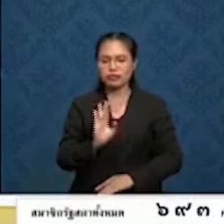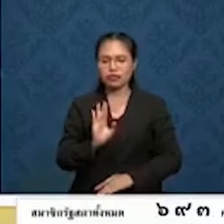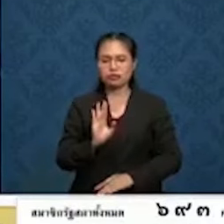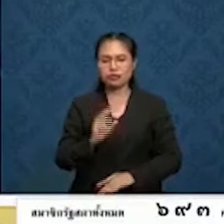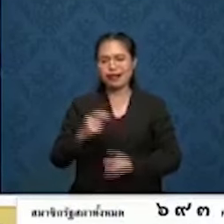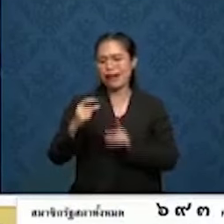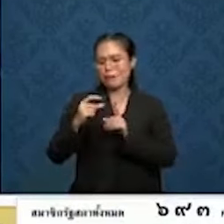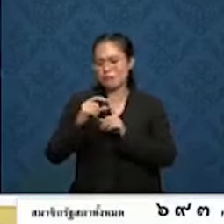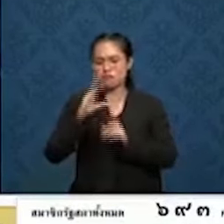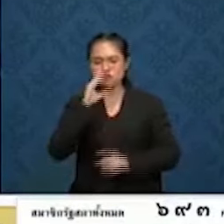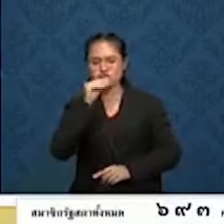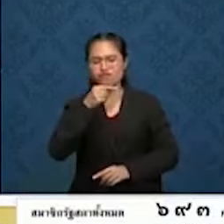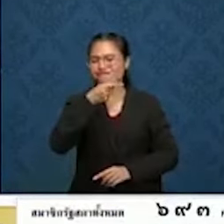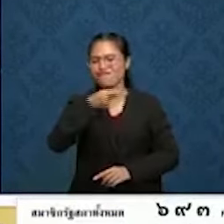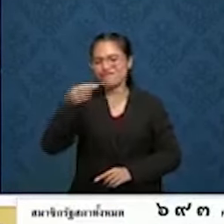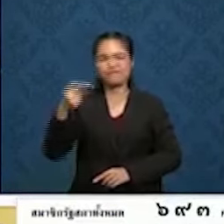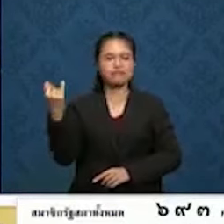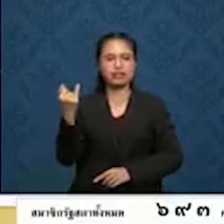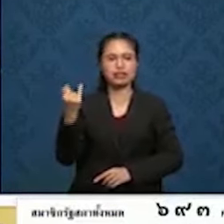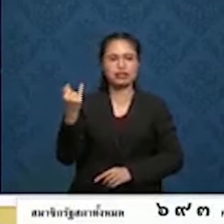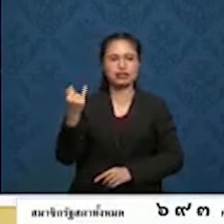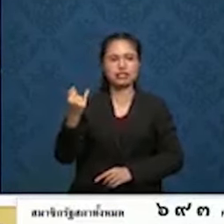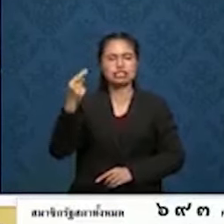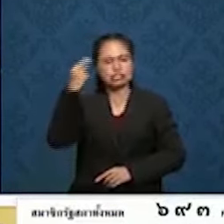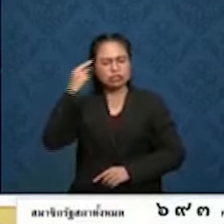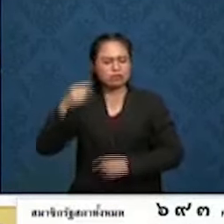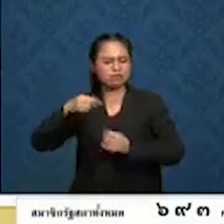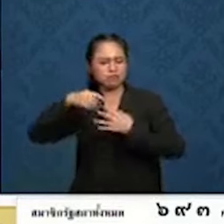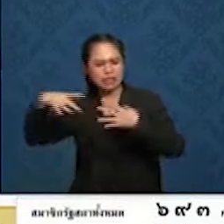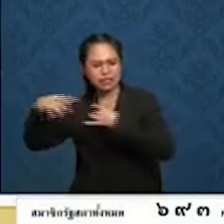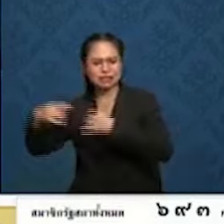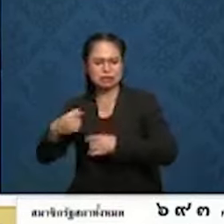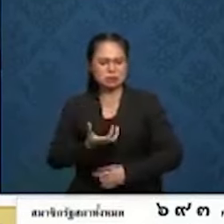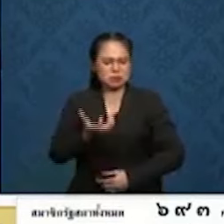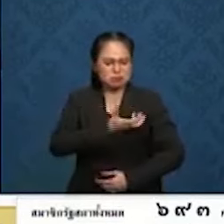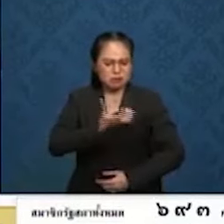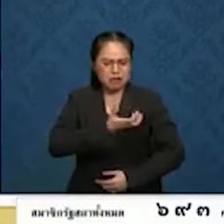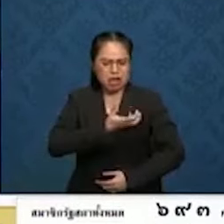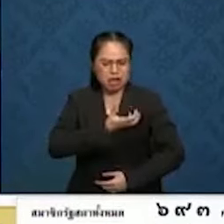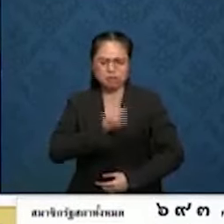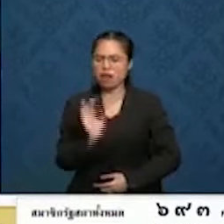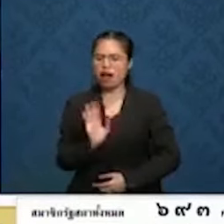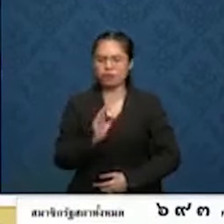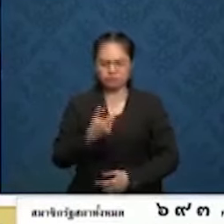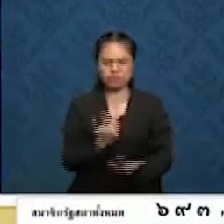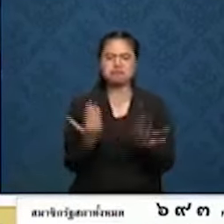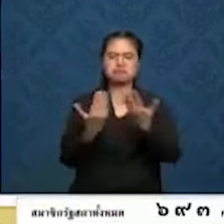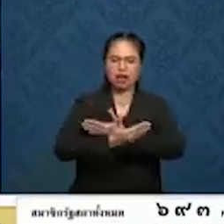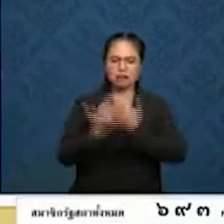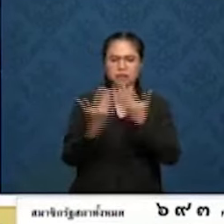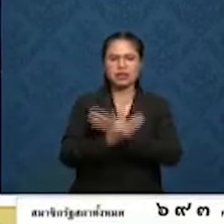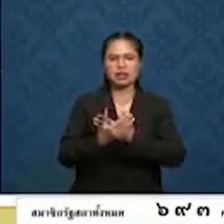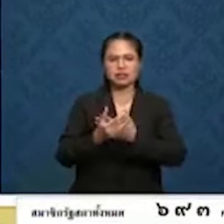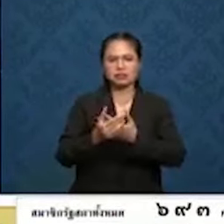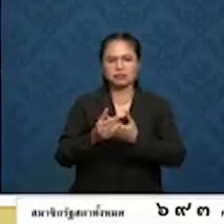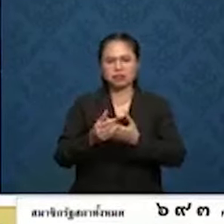าดคำปราศัยของคุณเดียไปแล้วเนี่ยนะครับก็ควรจะต้องมีสปีดที่มีท่าทีในการตอบรับ